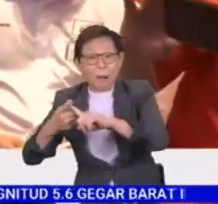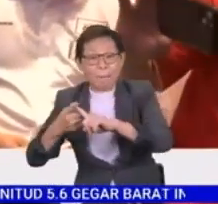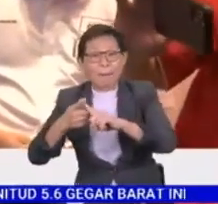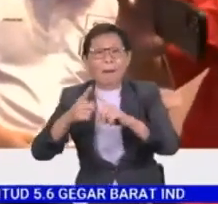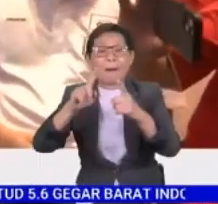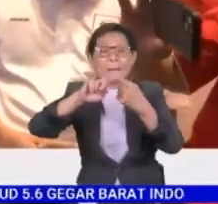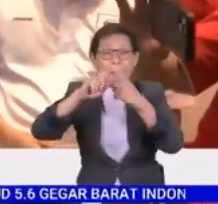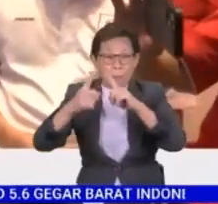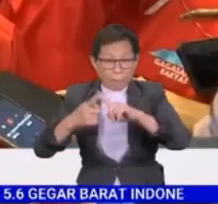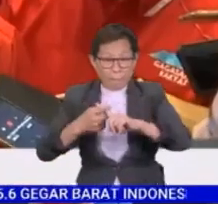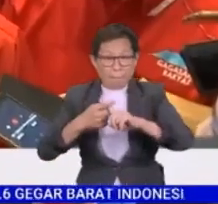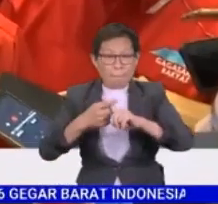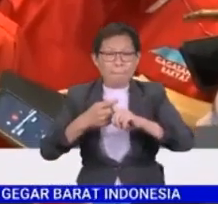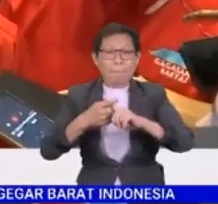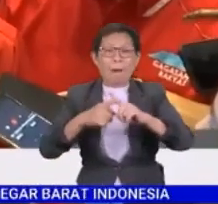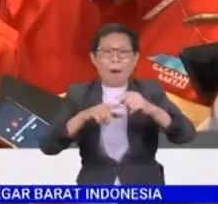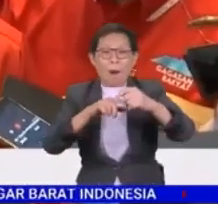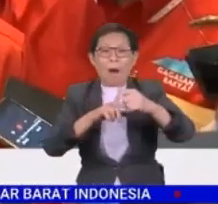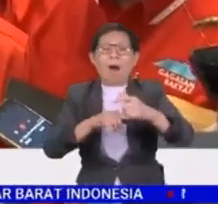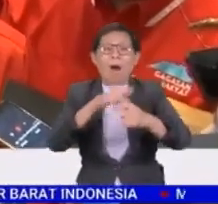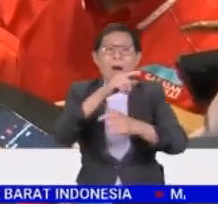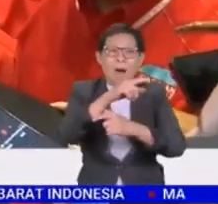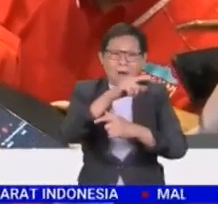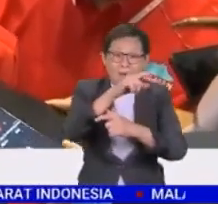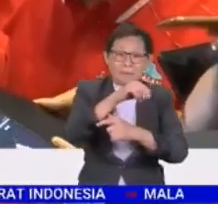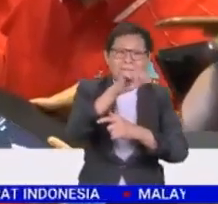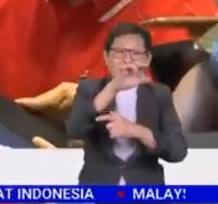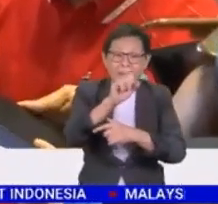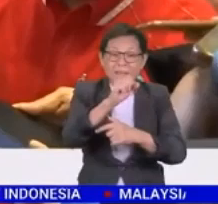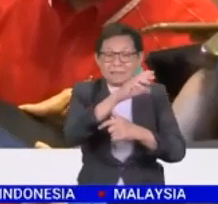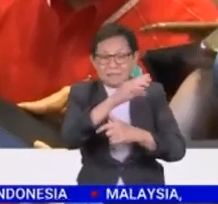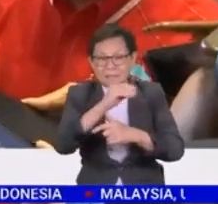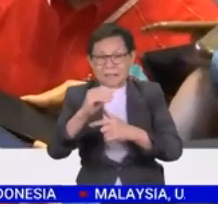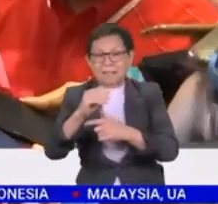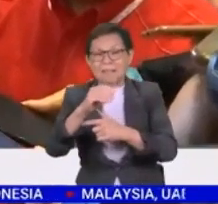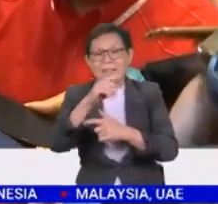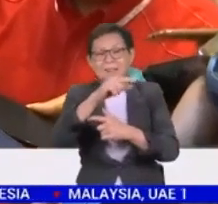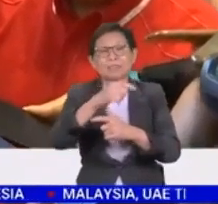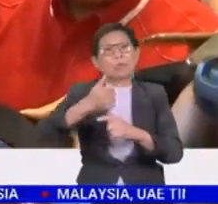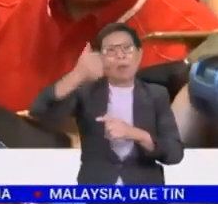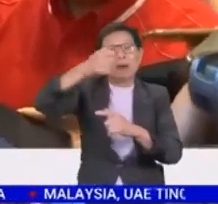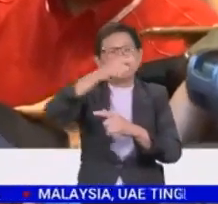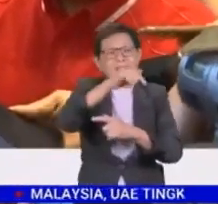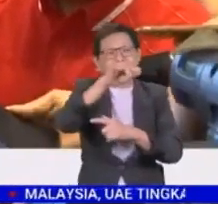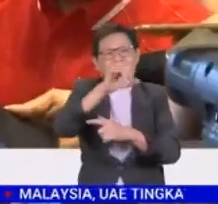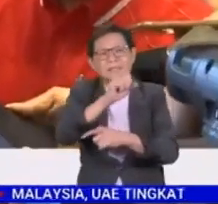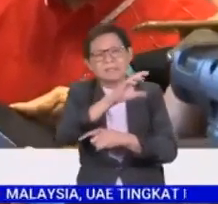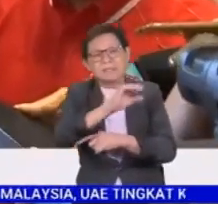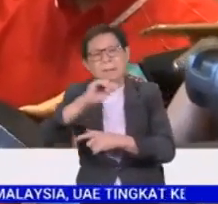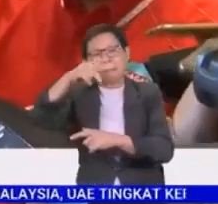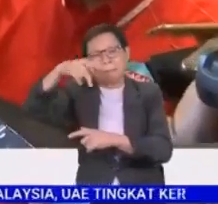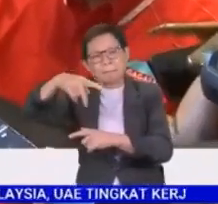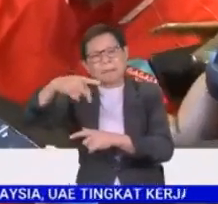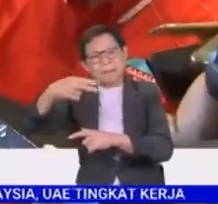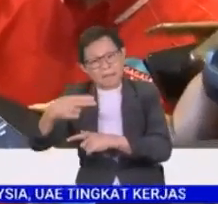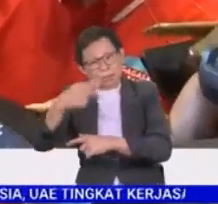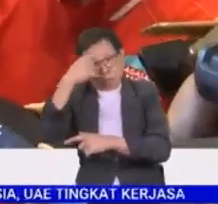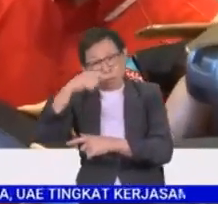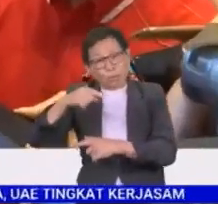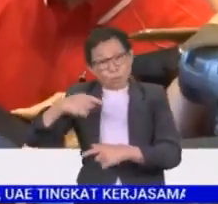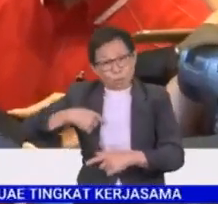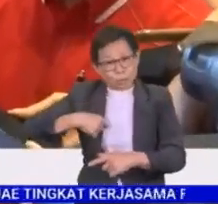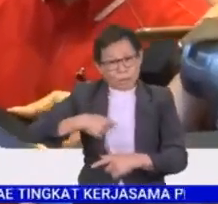komponen dalam kerajaan terutama jrs dan juga pekatan harapan untuk